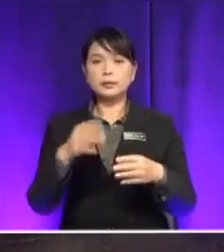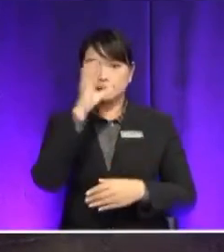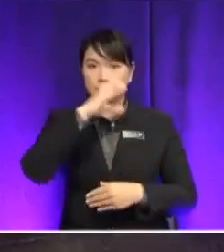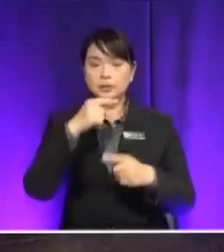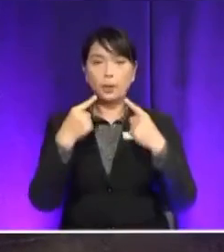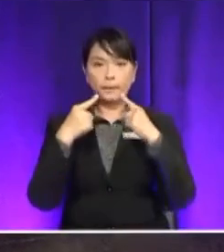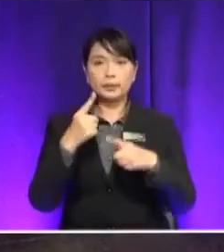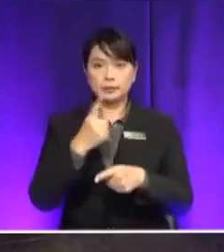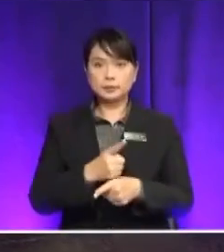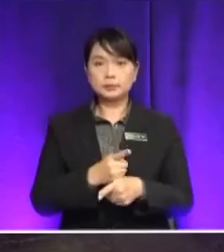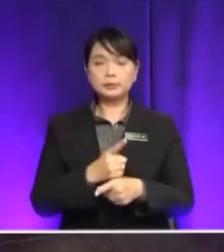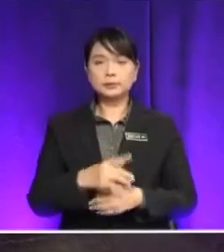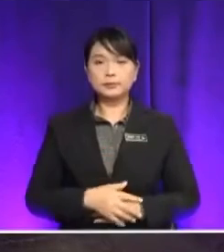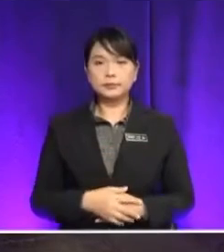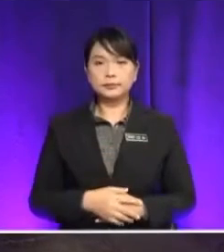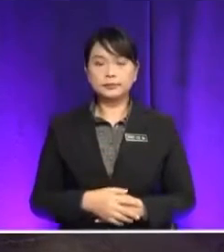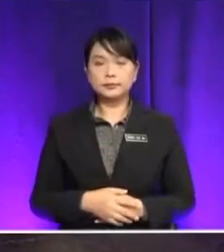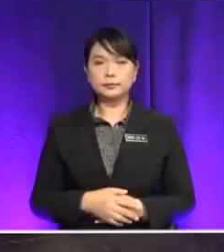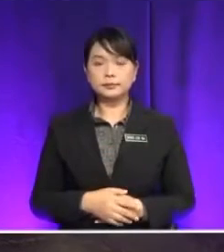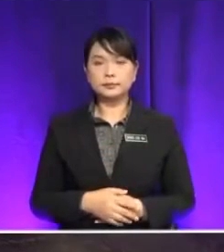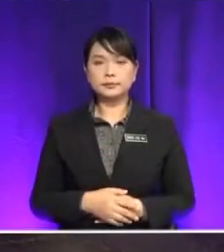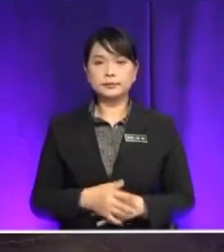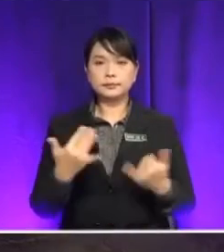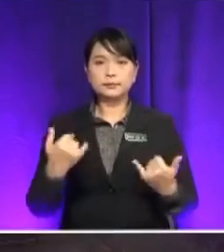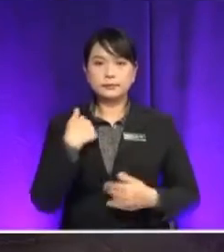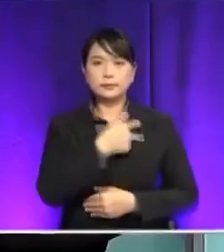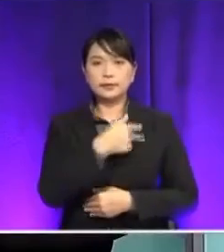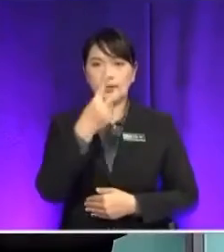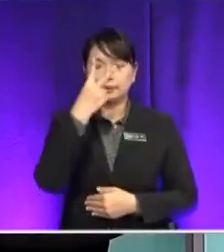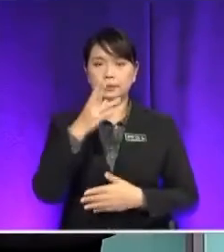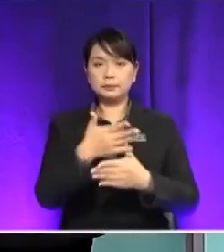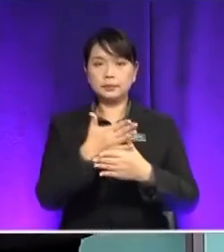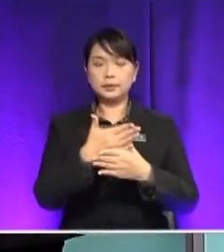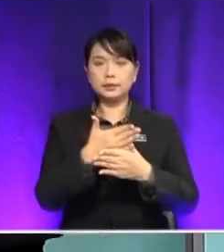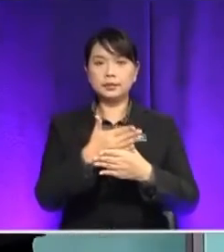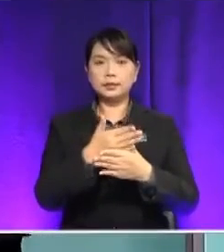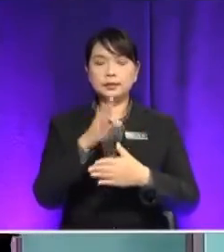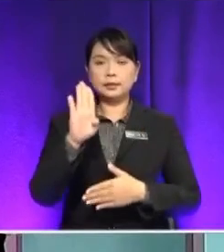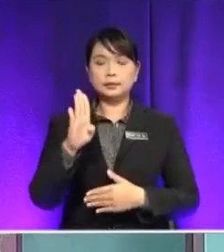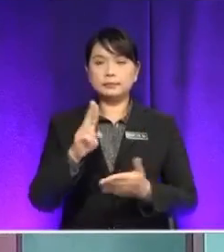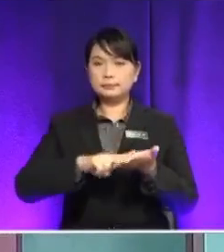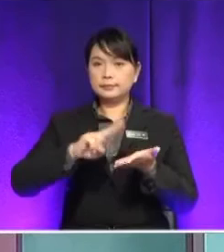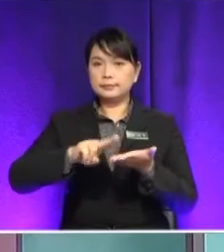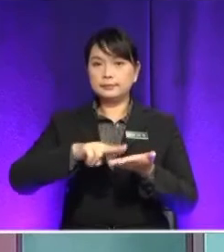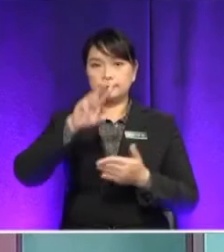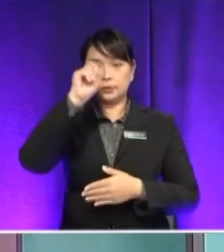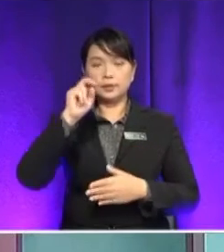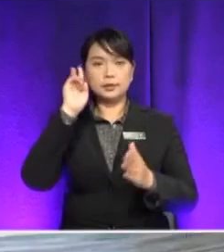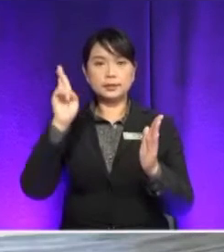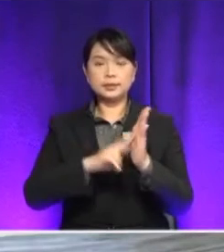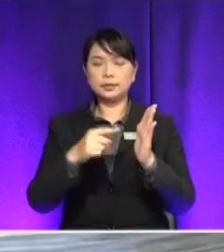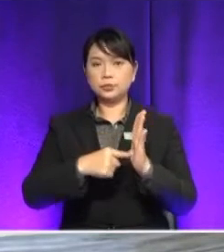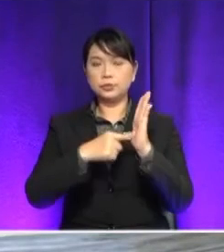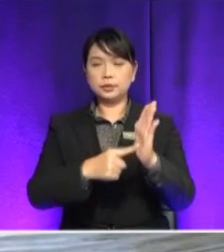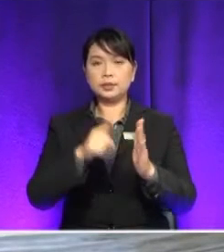batu Akmal Oke seterusnya kita bagi kepada bahagian Beach Salah anak mana Oke Raja berikut